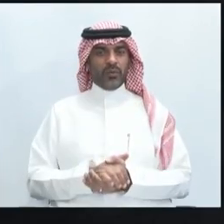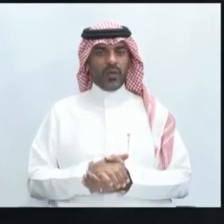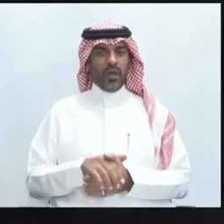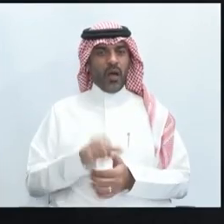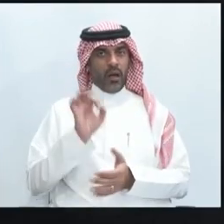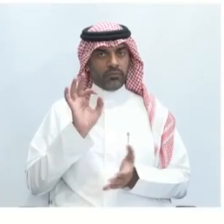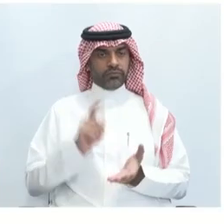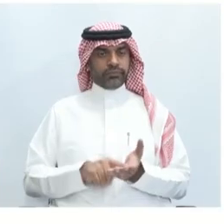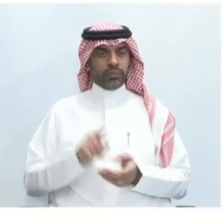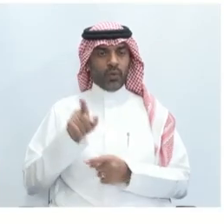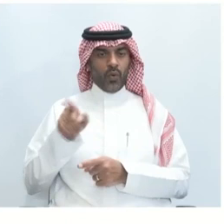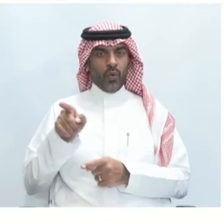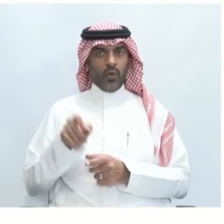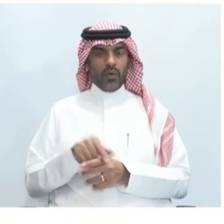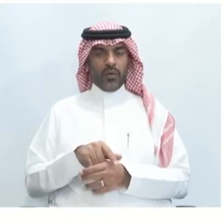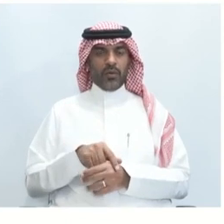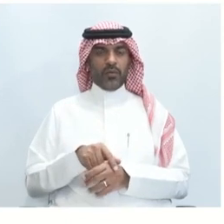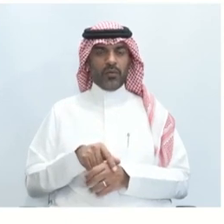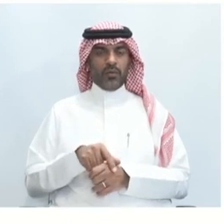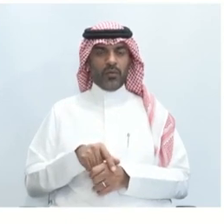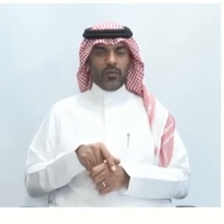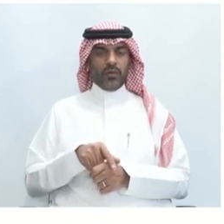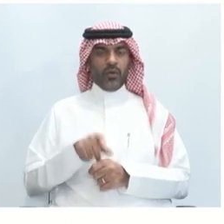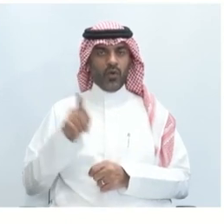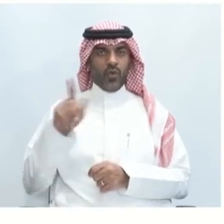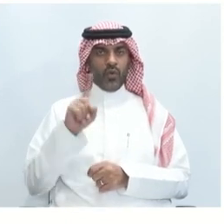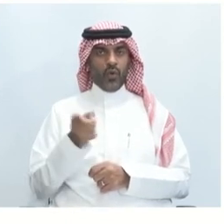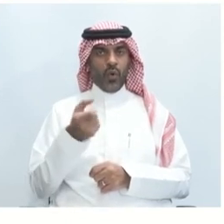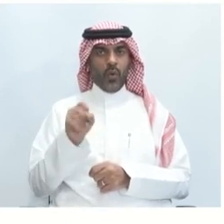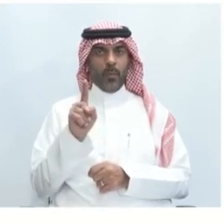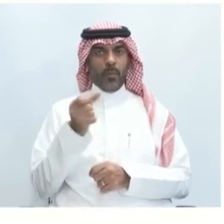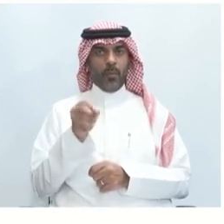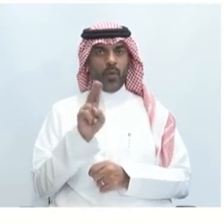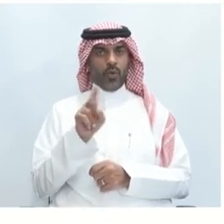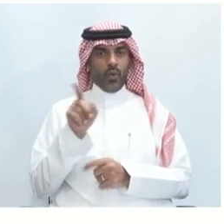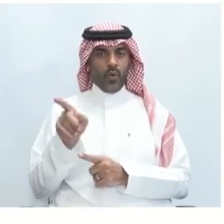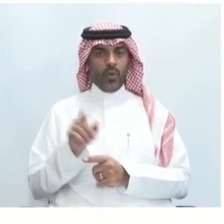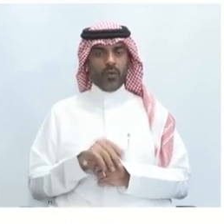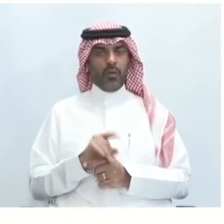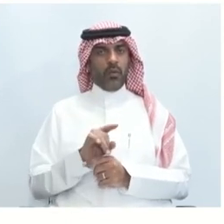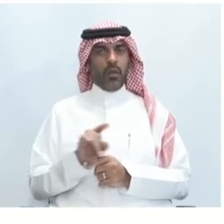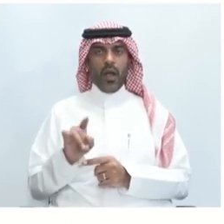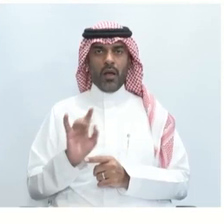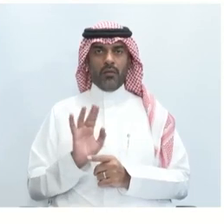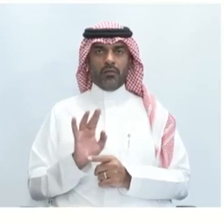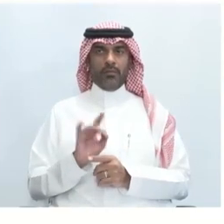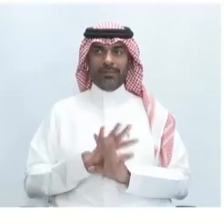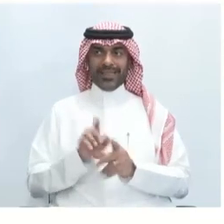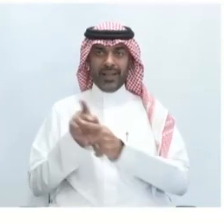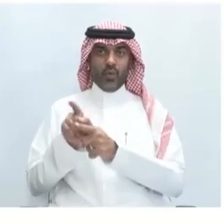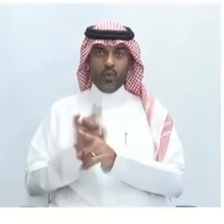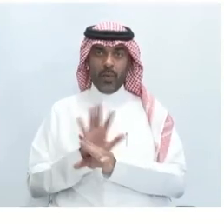هي فعلا الصوره التي نراها في الافلام هي صوره الروبوت احسنتم لا طبعا